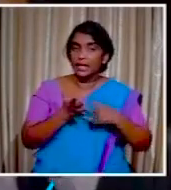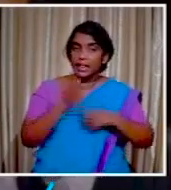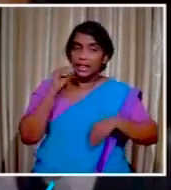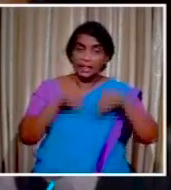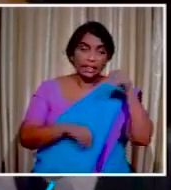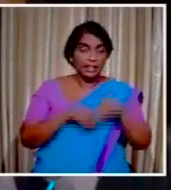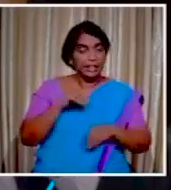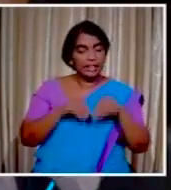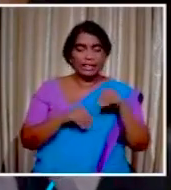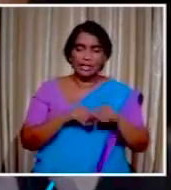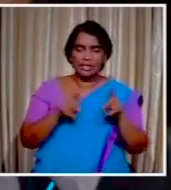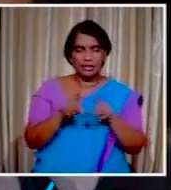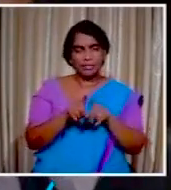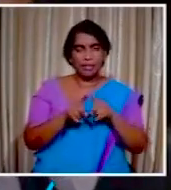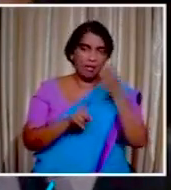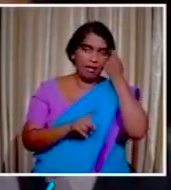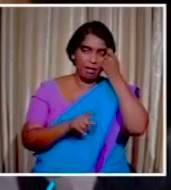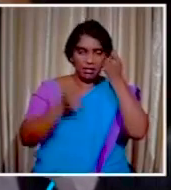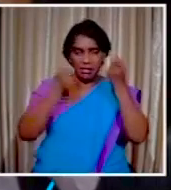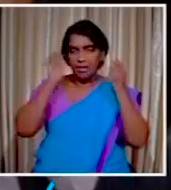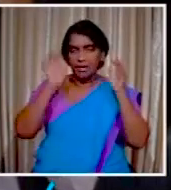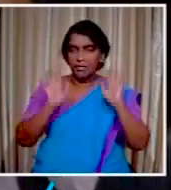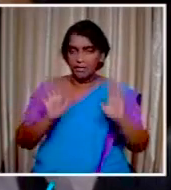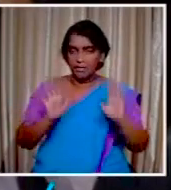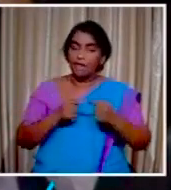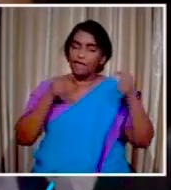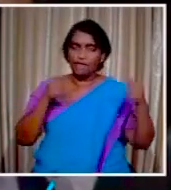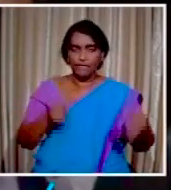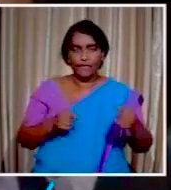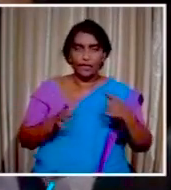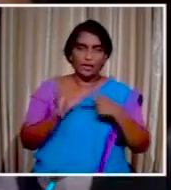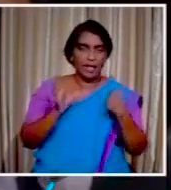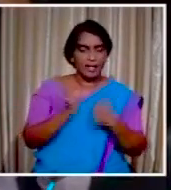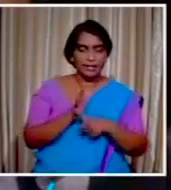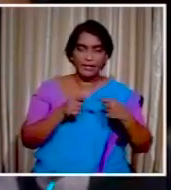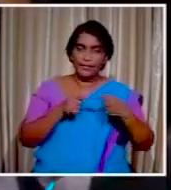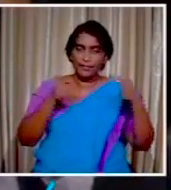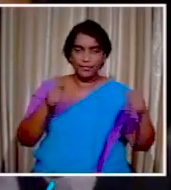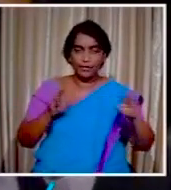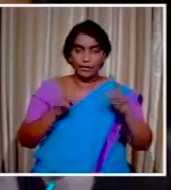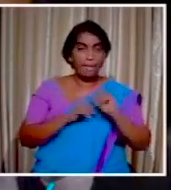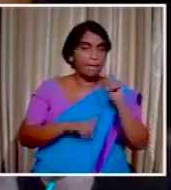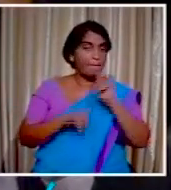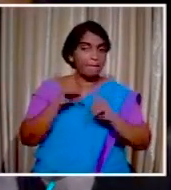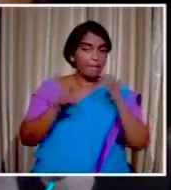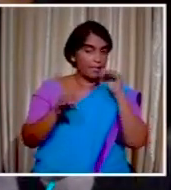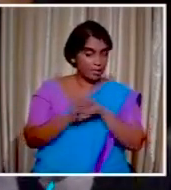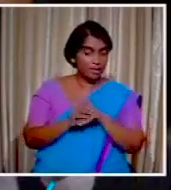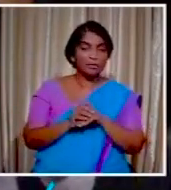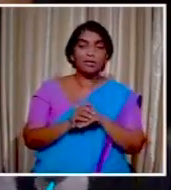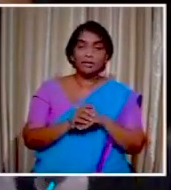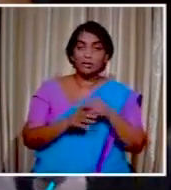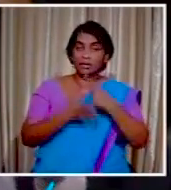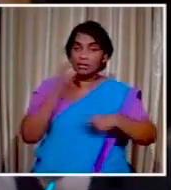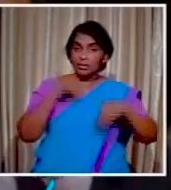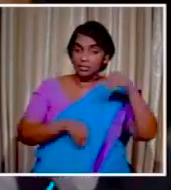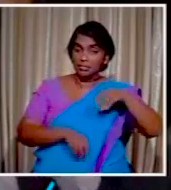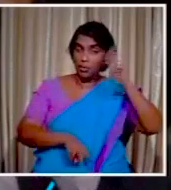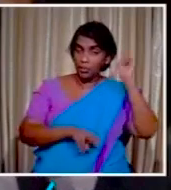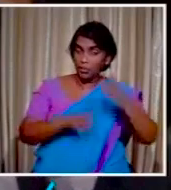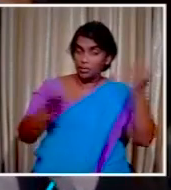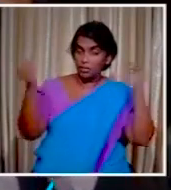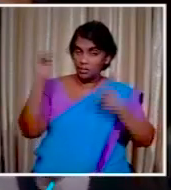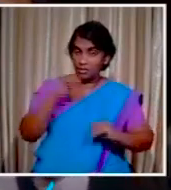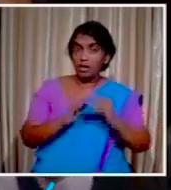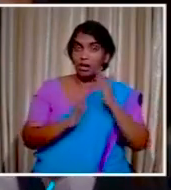වශයෙන් තියෙන්න පුළුවන් අපිට මතවාද. විරුද්ධ වෙන්න පුළුවන් පනතකට. හැබැයි මේ පාර්ලිමේන්තුව ඇතුලේ මහජන ඡන්දෙන් පත්වෙච්ච